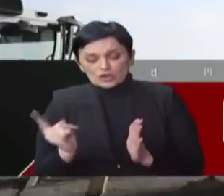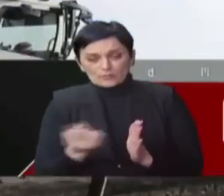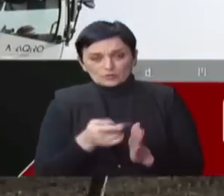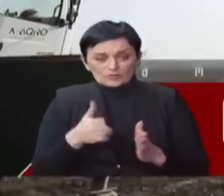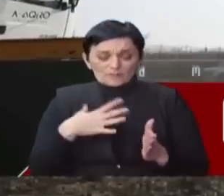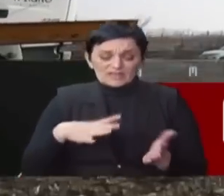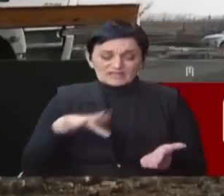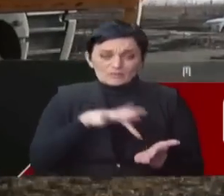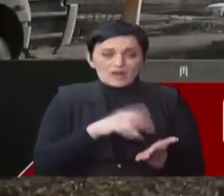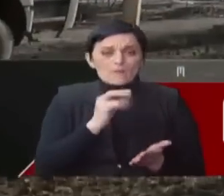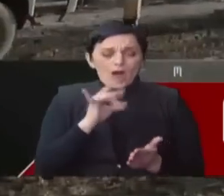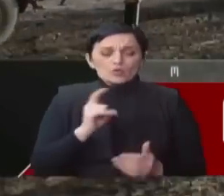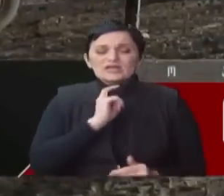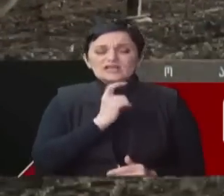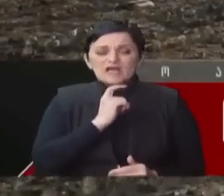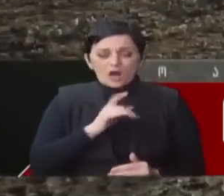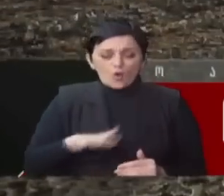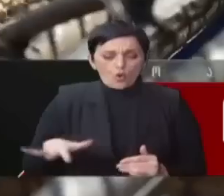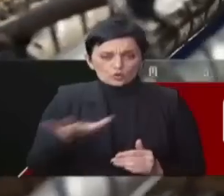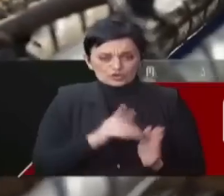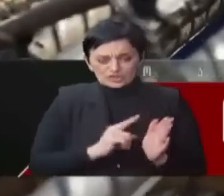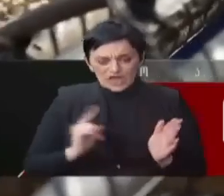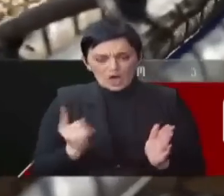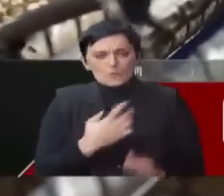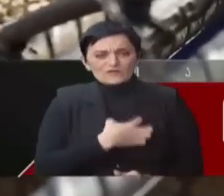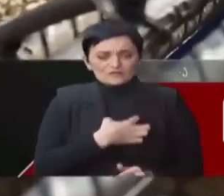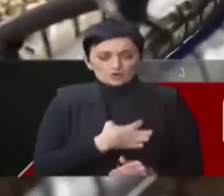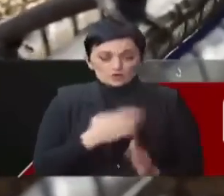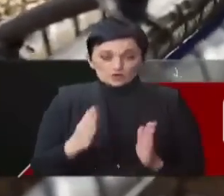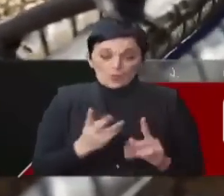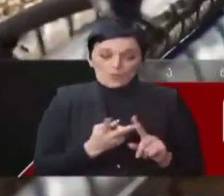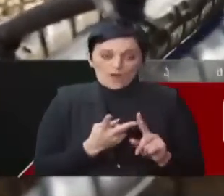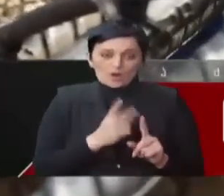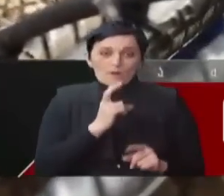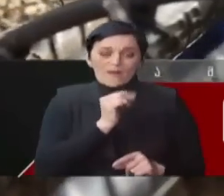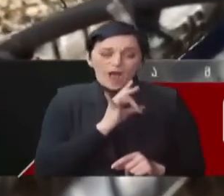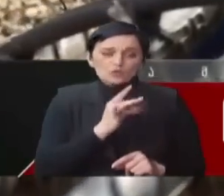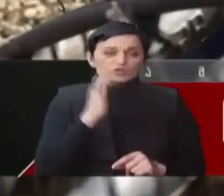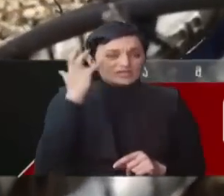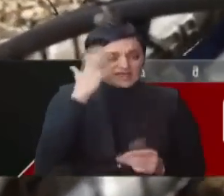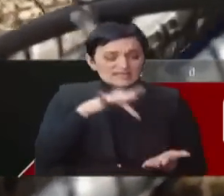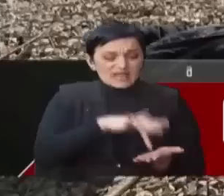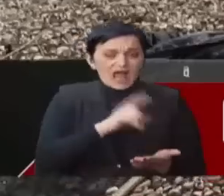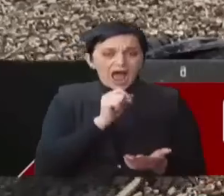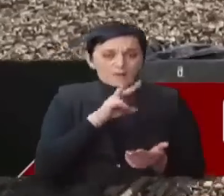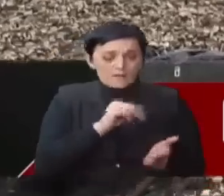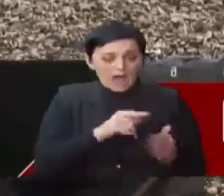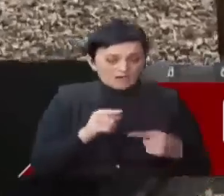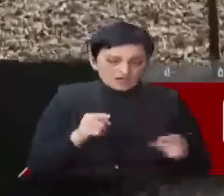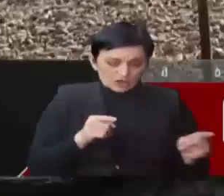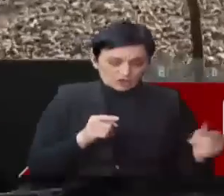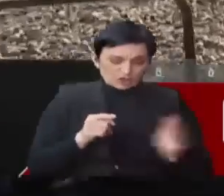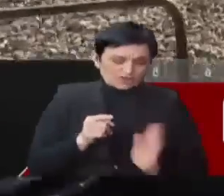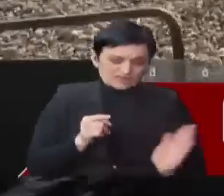რომელიც თბილისი-ბაკურციხე-ლაგოდეხის მონაკვეთის მნიშვნელოვანი ნაწილია, ხოლო მეორე ბაკურციხე-თელავი-ახმეტის მონაკვეთი. Შემოვლითი